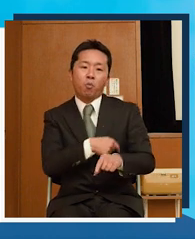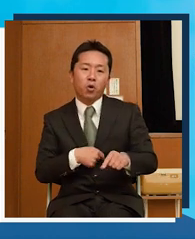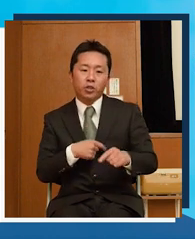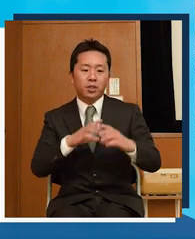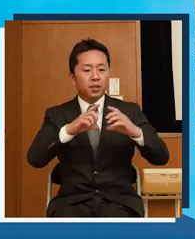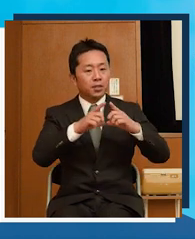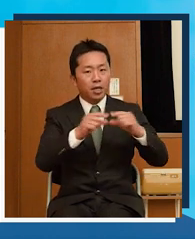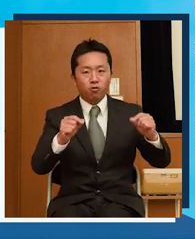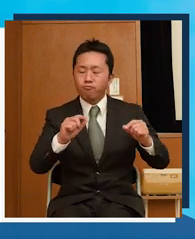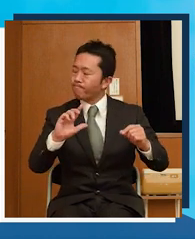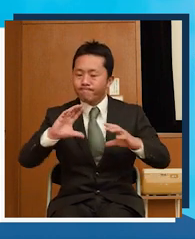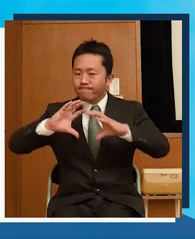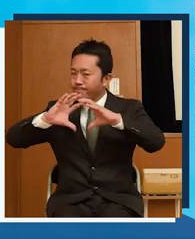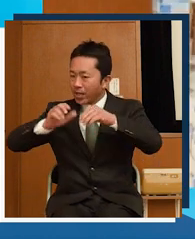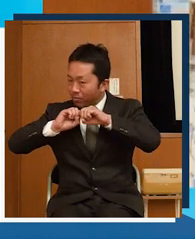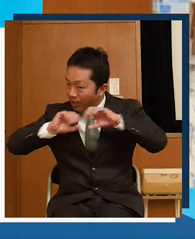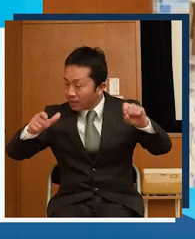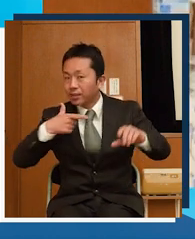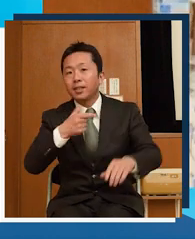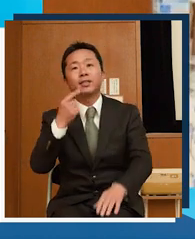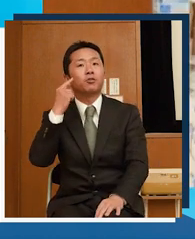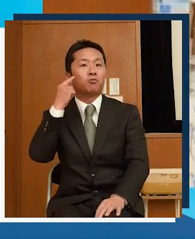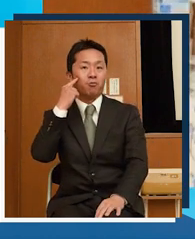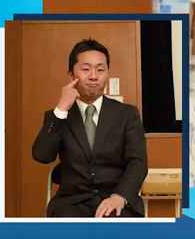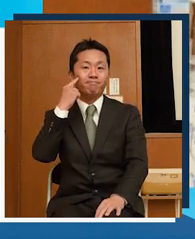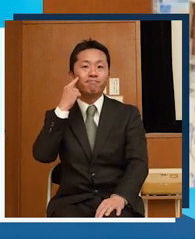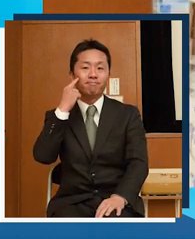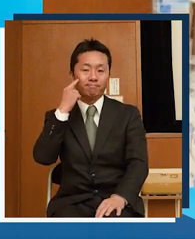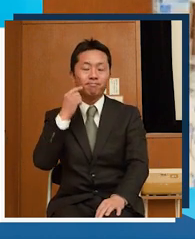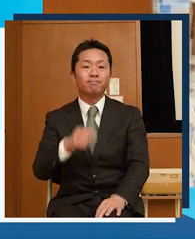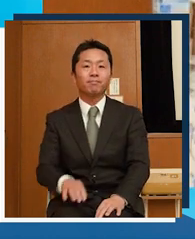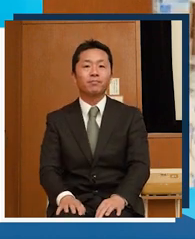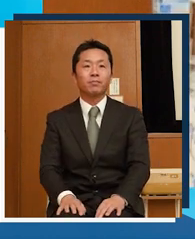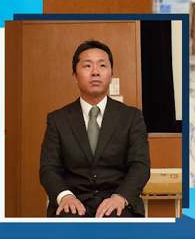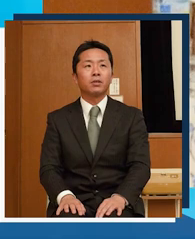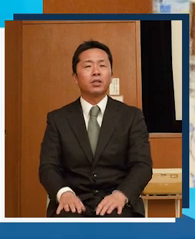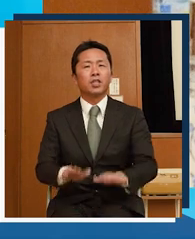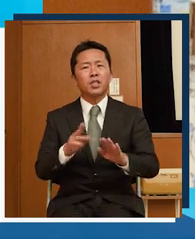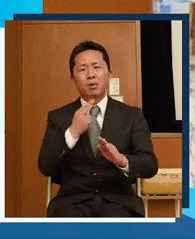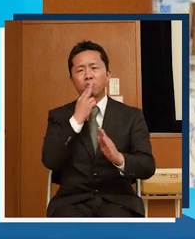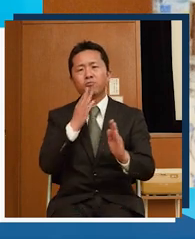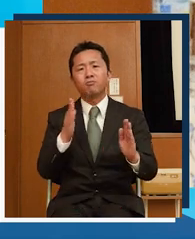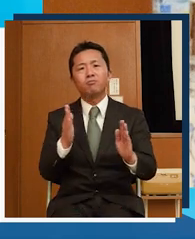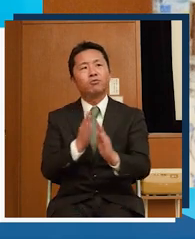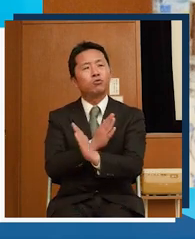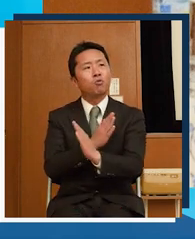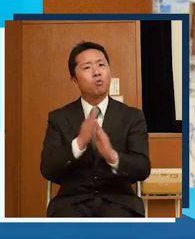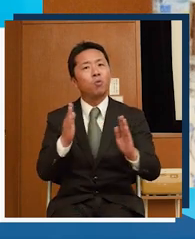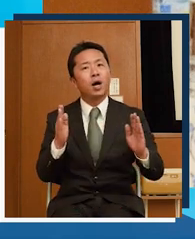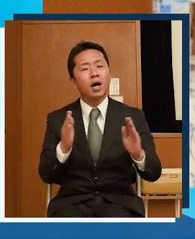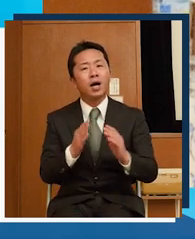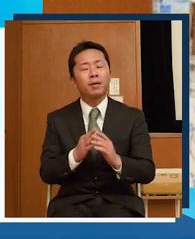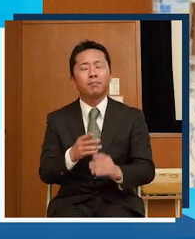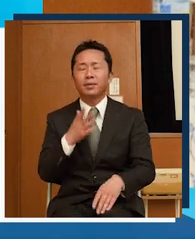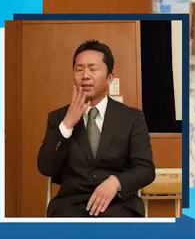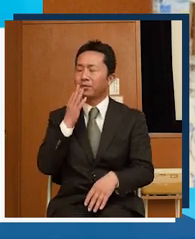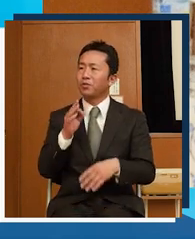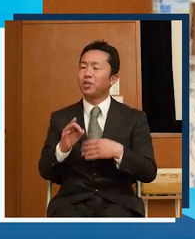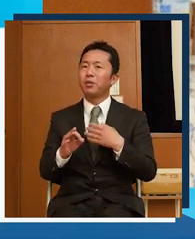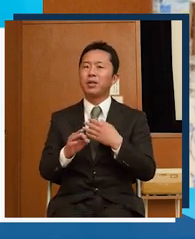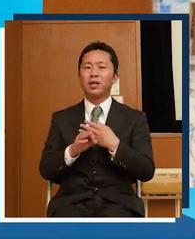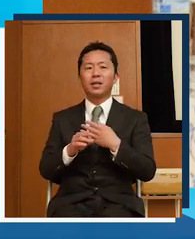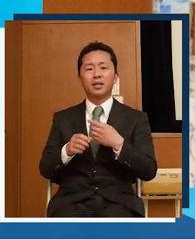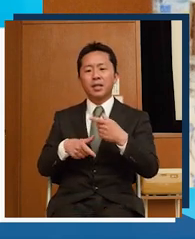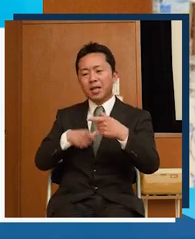世界へも発信していただきたいと思いますよくあの今の風潮はえっと例えばま